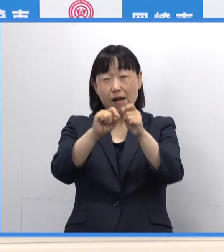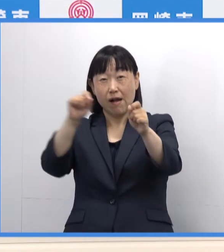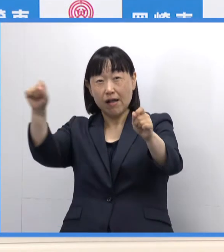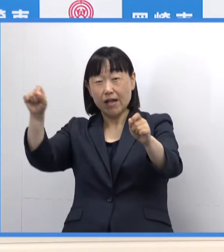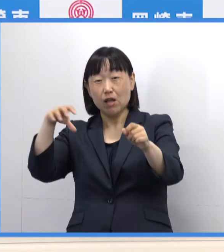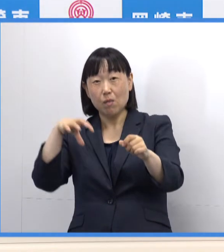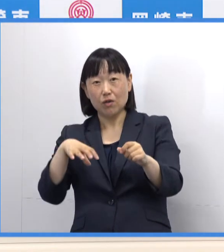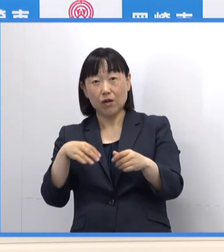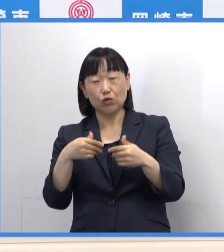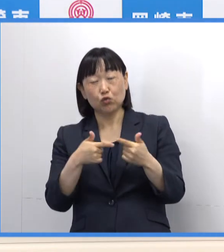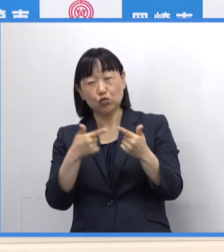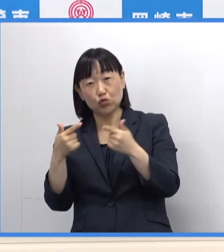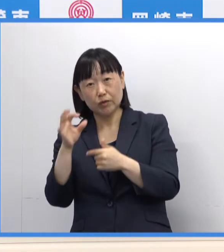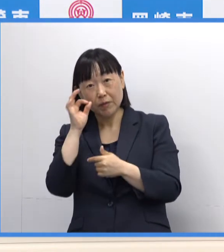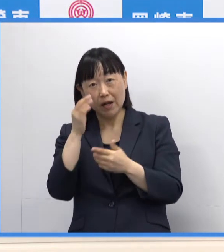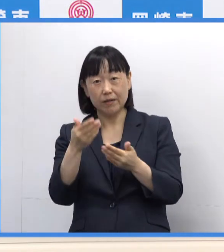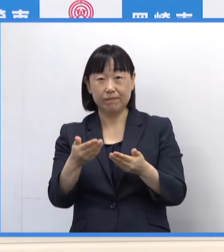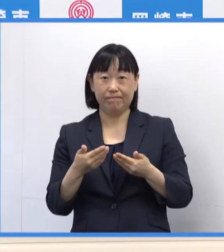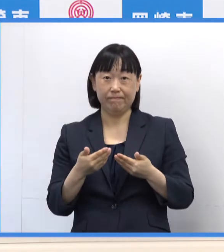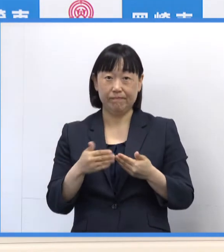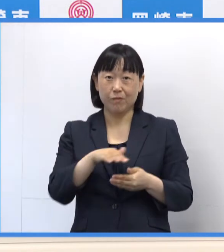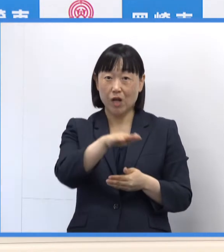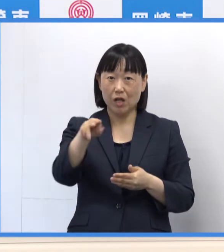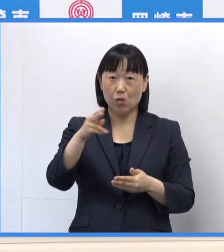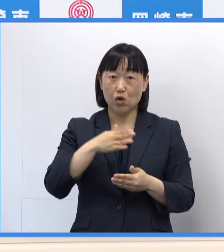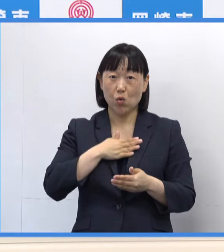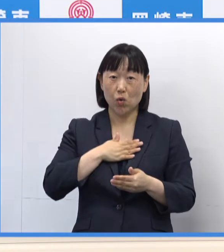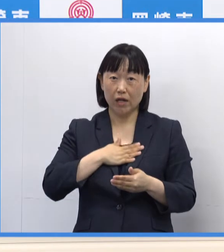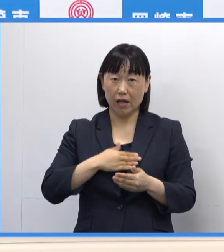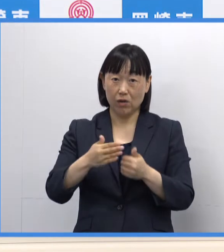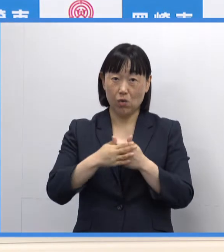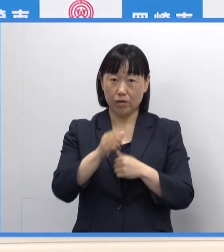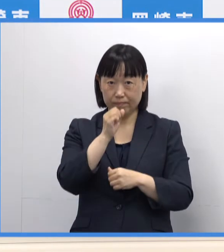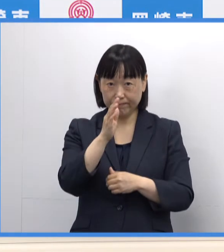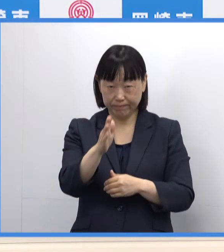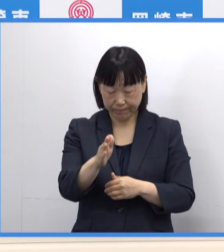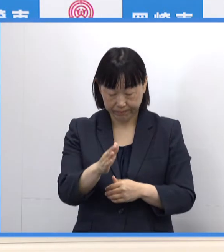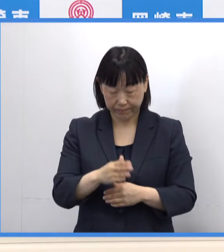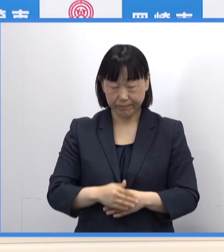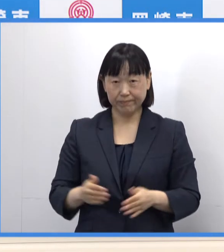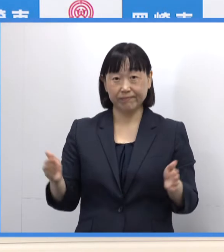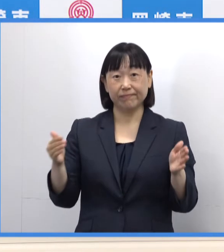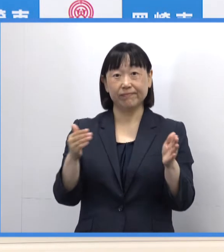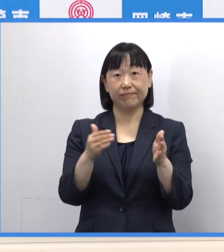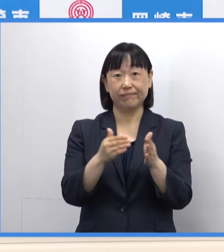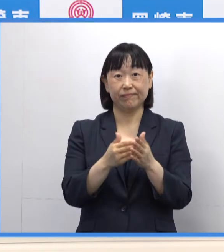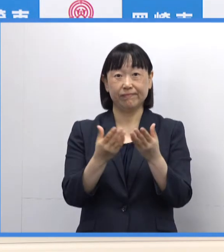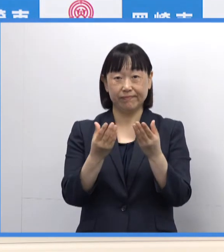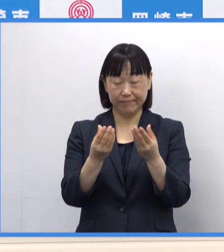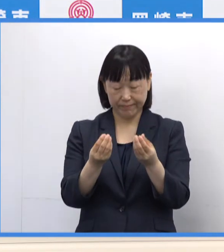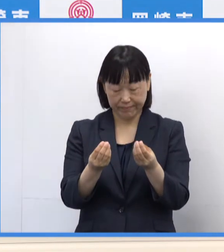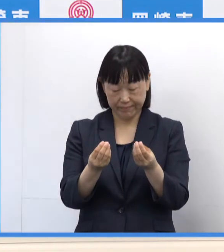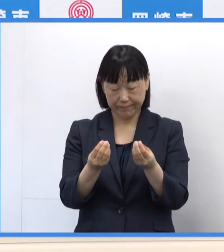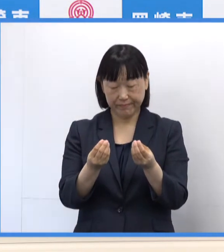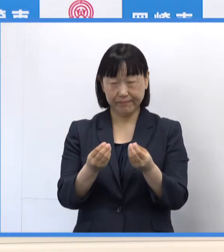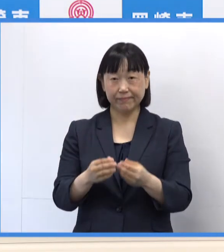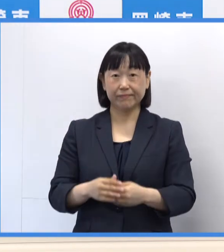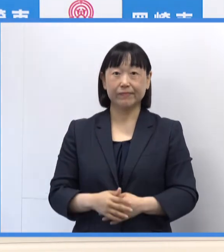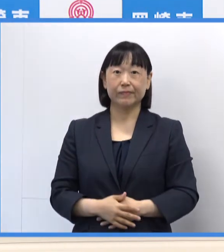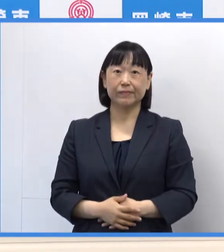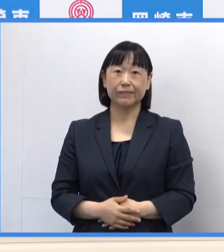全にご覧いただけますよう、市民の皆様のご理解とご協力をお願いいたします。この件について私からは以上でござい